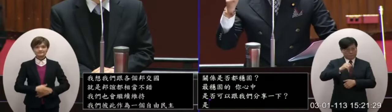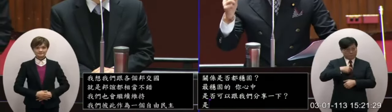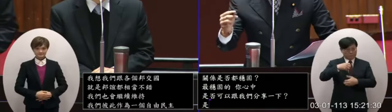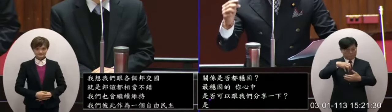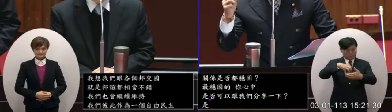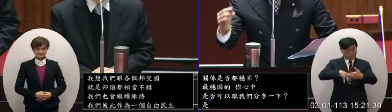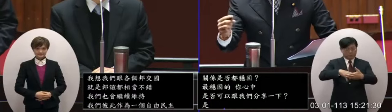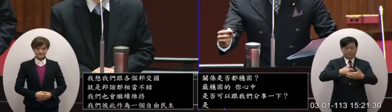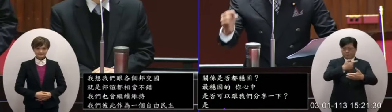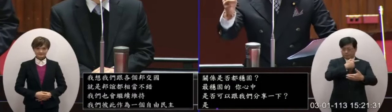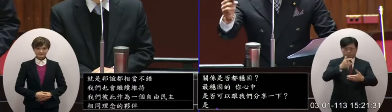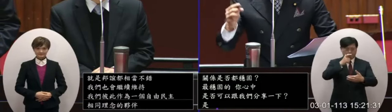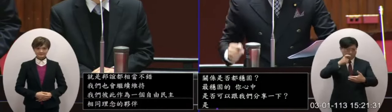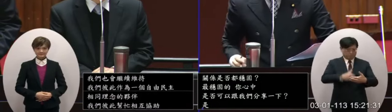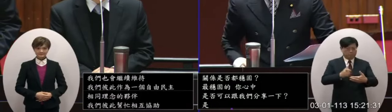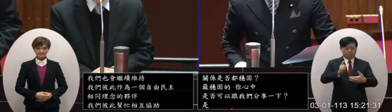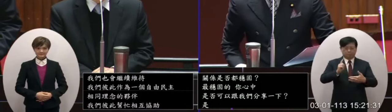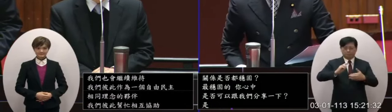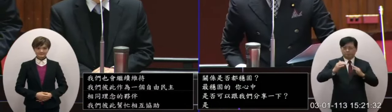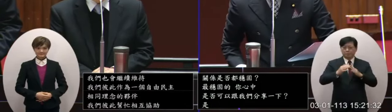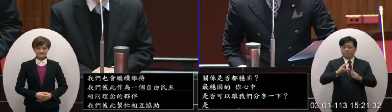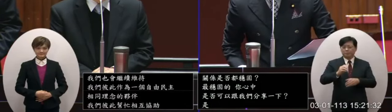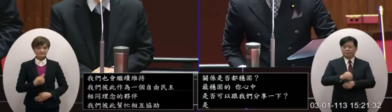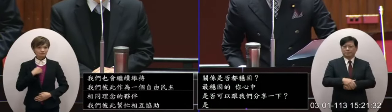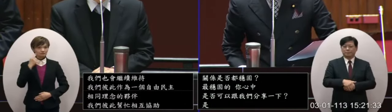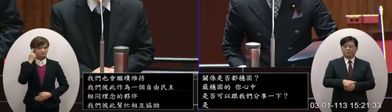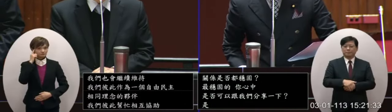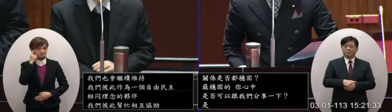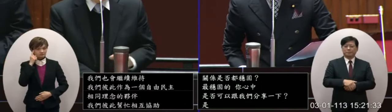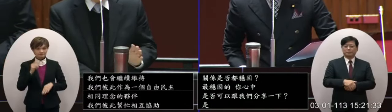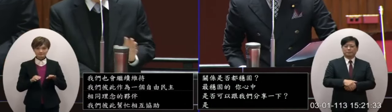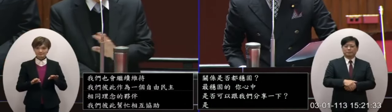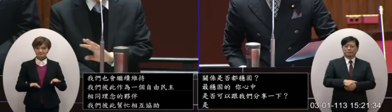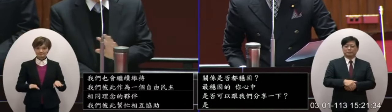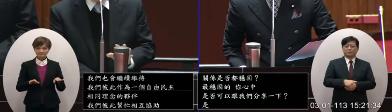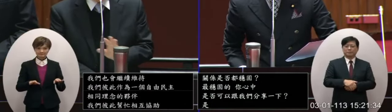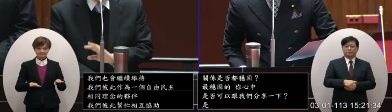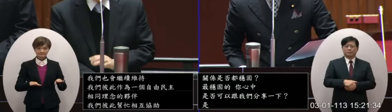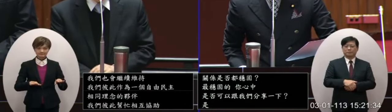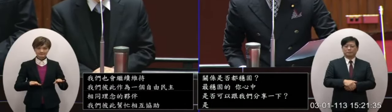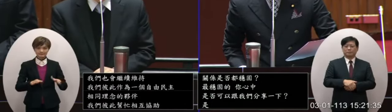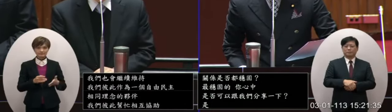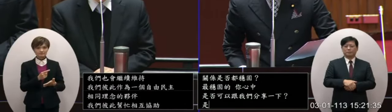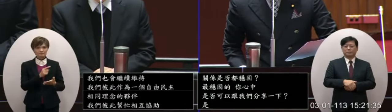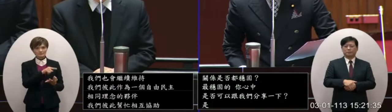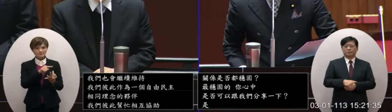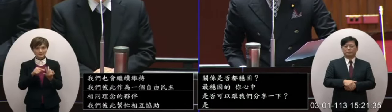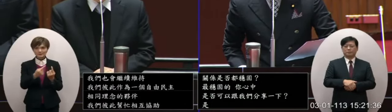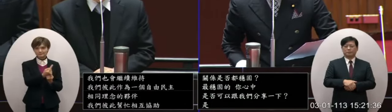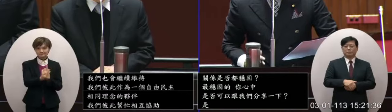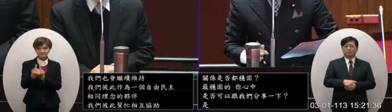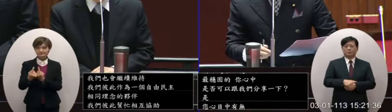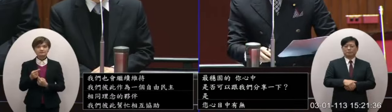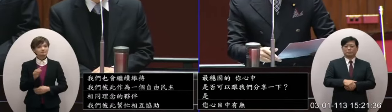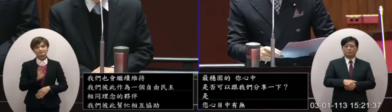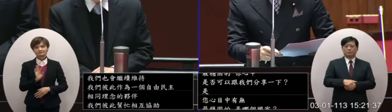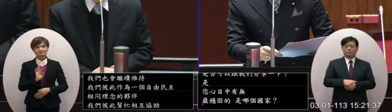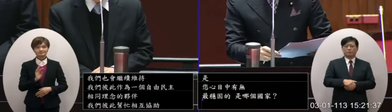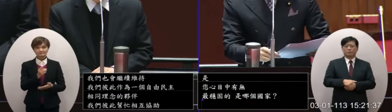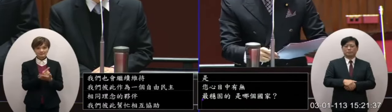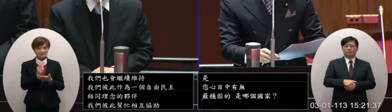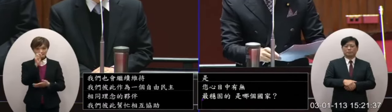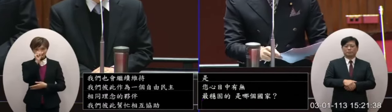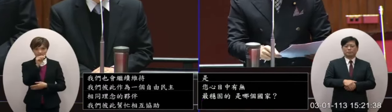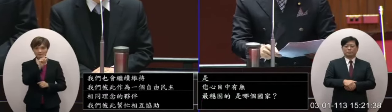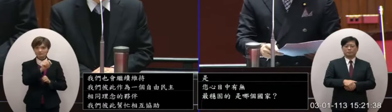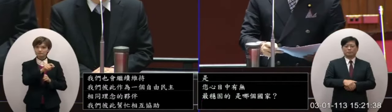觉得最稳固的是哪个国家？ 我想我们现在不容易一一来比较了，因为各个特性不一样，但